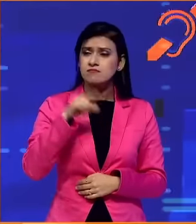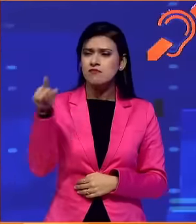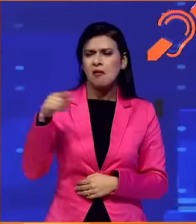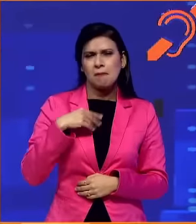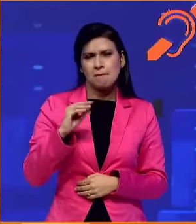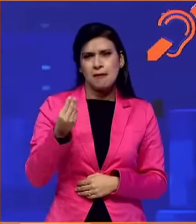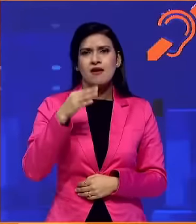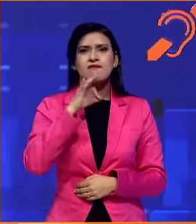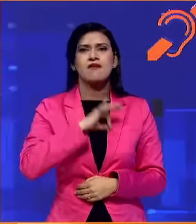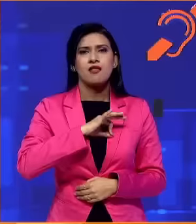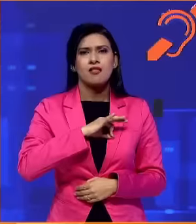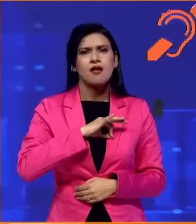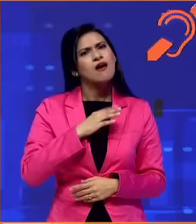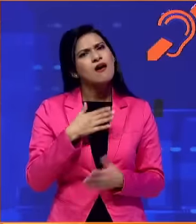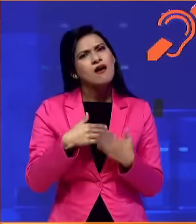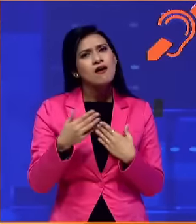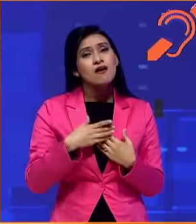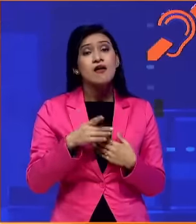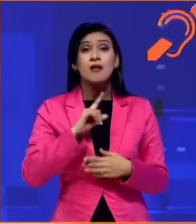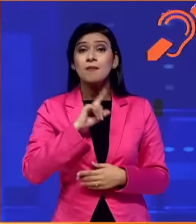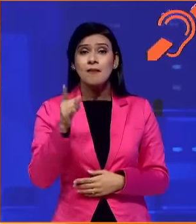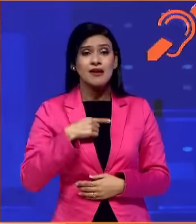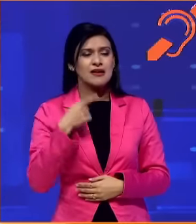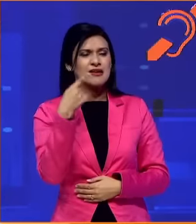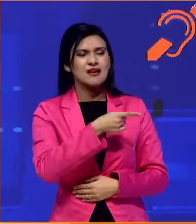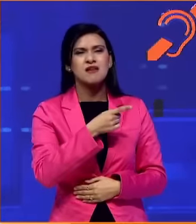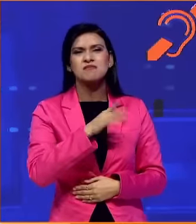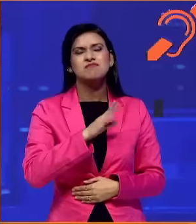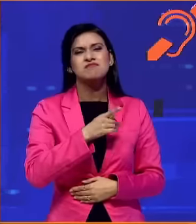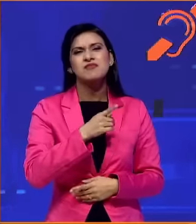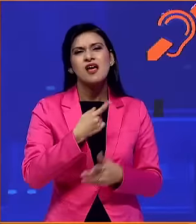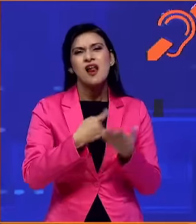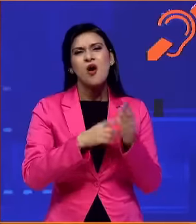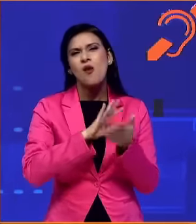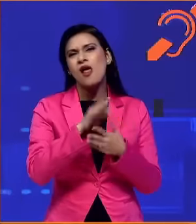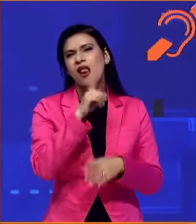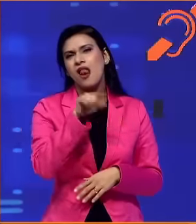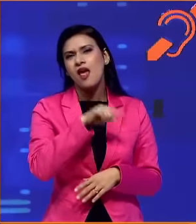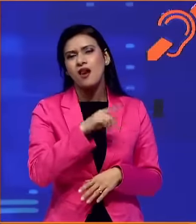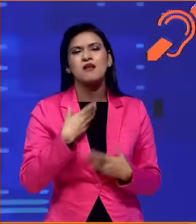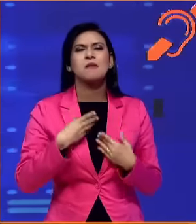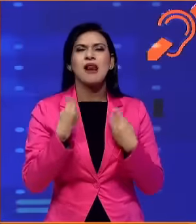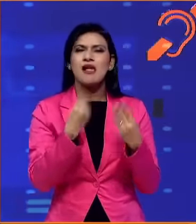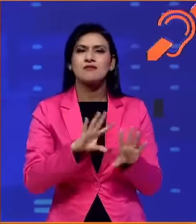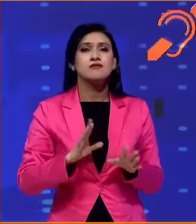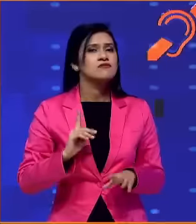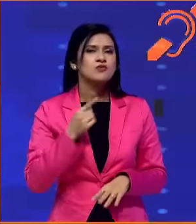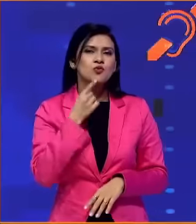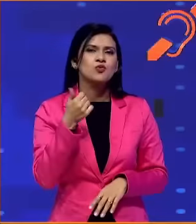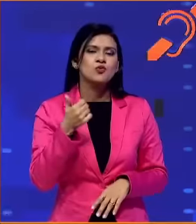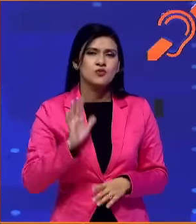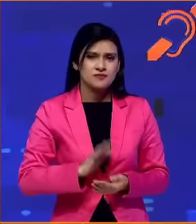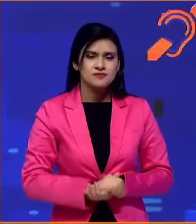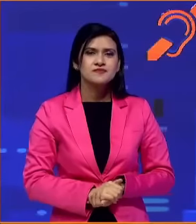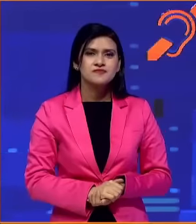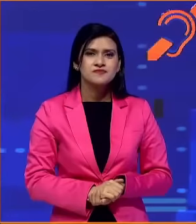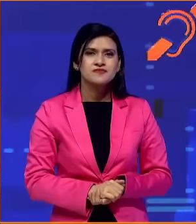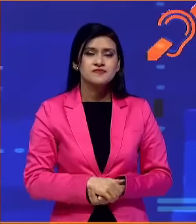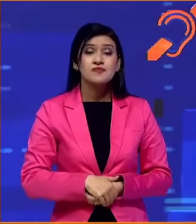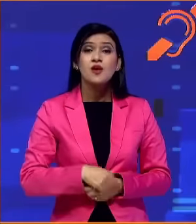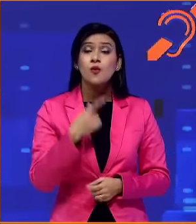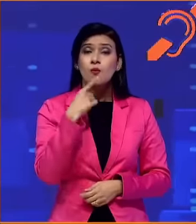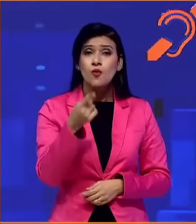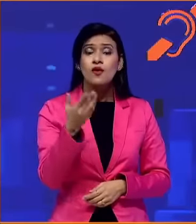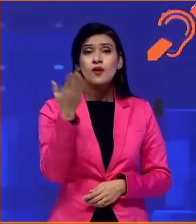सीधेतौरपरकहनाचाहिए।लेकिन अपनेनेताकाअपमानकरकेचलेजाना—मैंइसे गलतमानताहूँ।जैसाकिआपनेउल्लेखकिया,2013